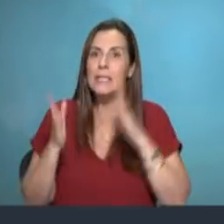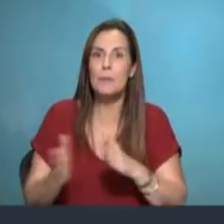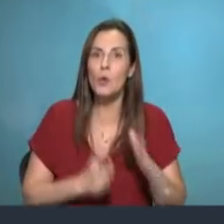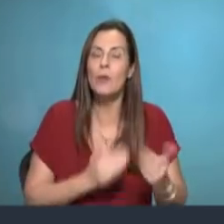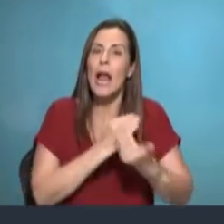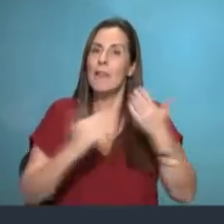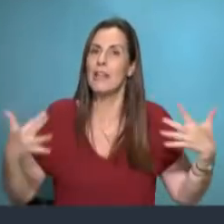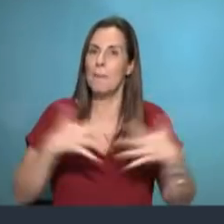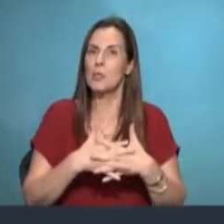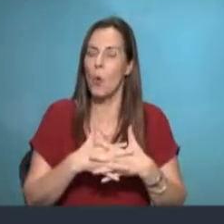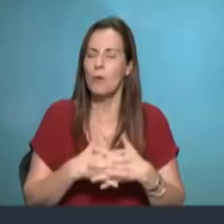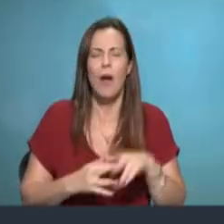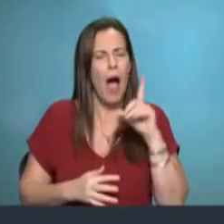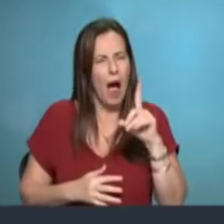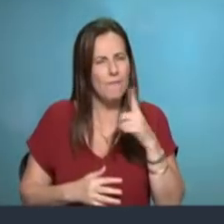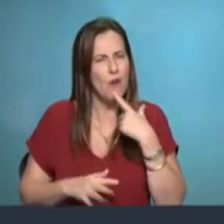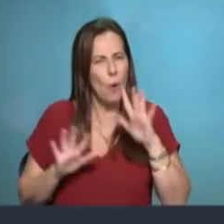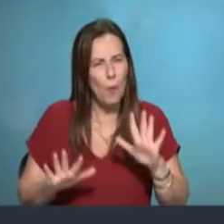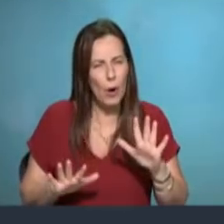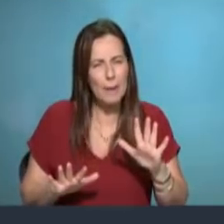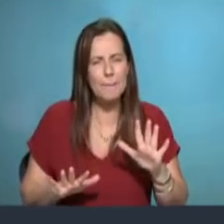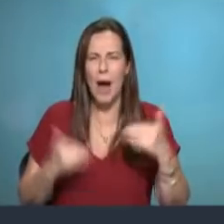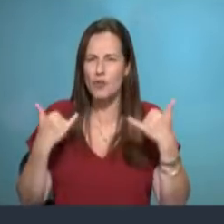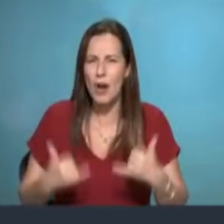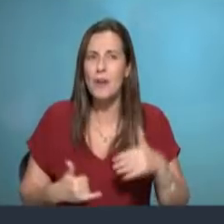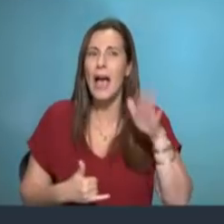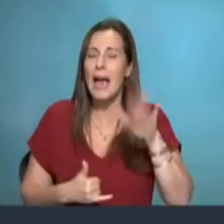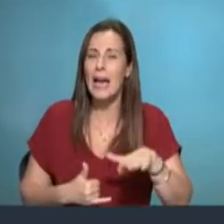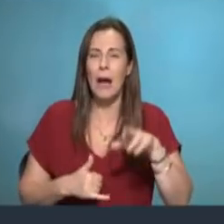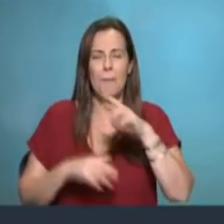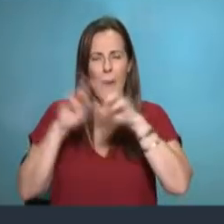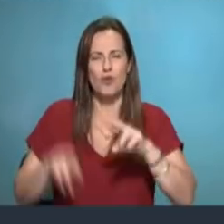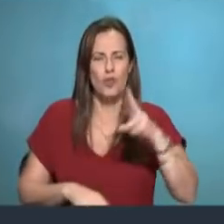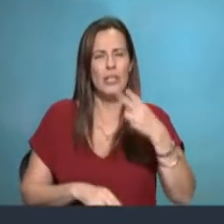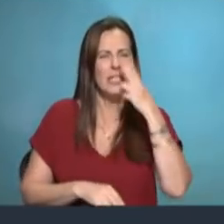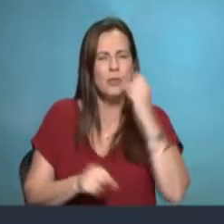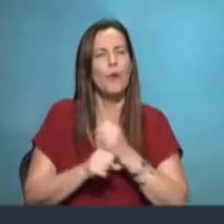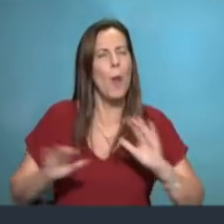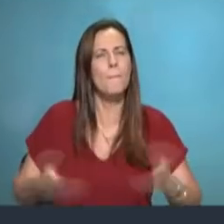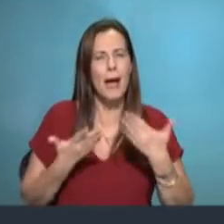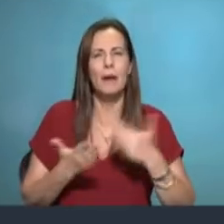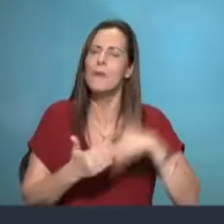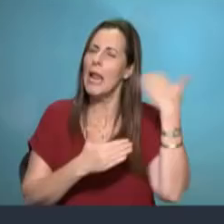לפני המיזוג. אבל על פי הערכות בשוק התקשורת כעת, גם ברשות השנייה ינסו לפעול בזריזות